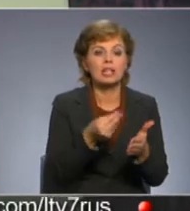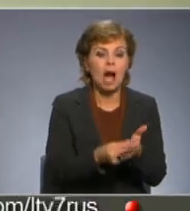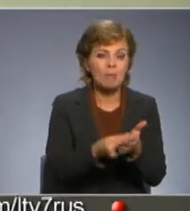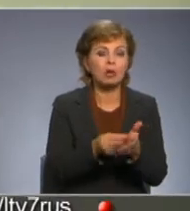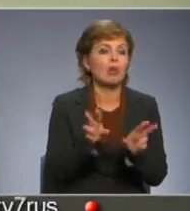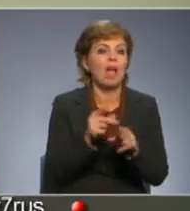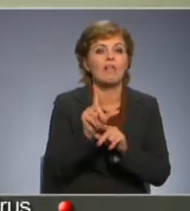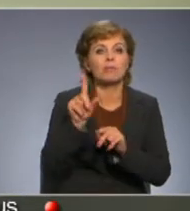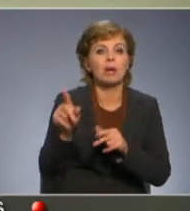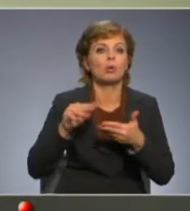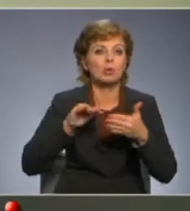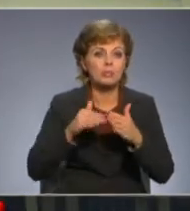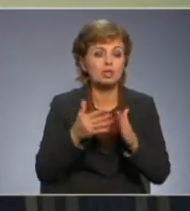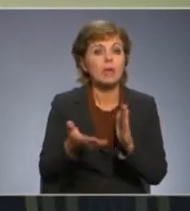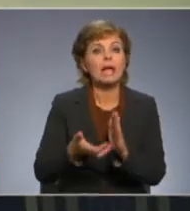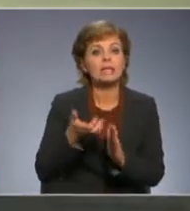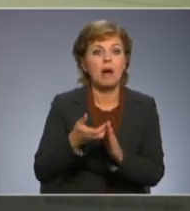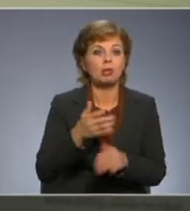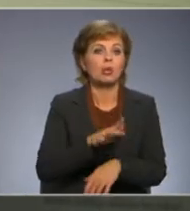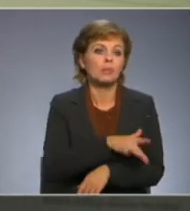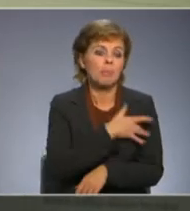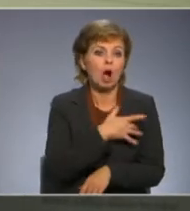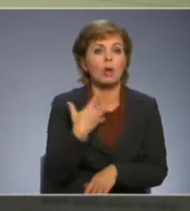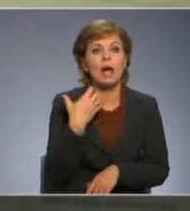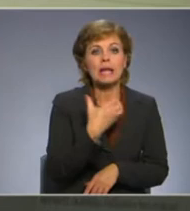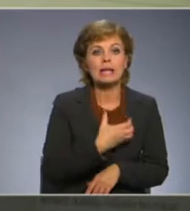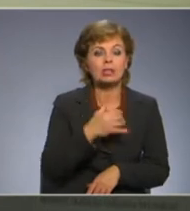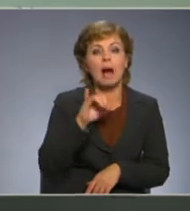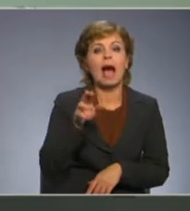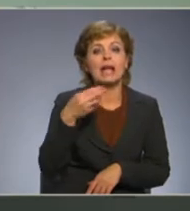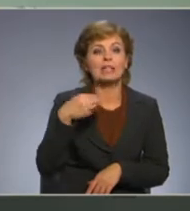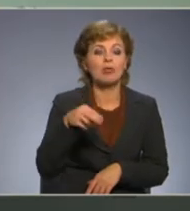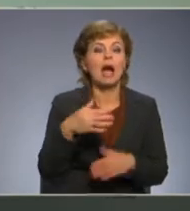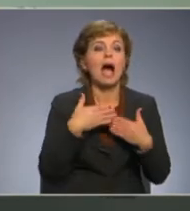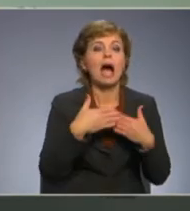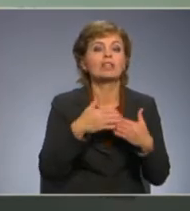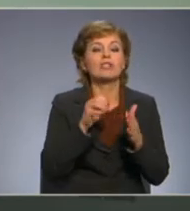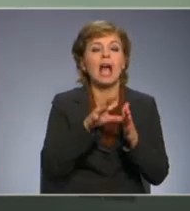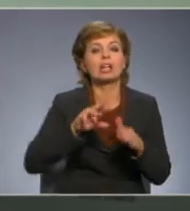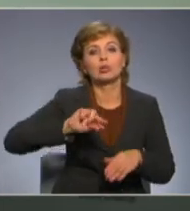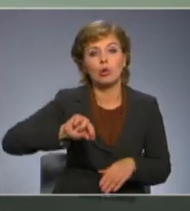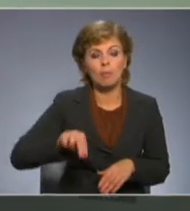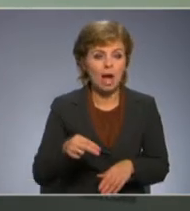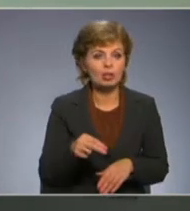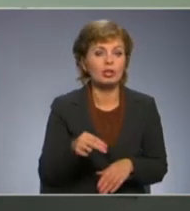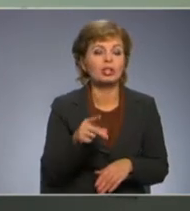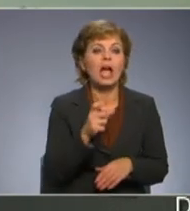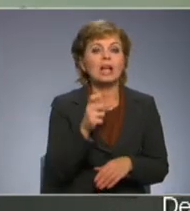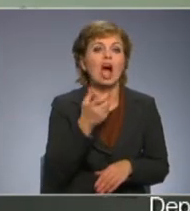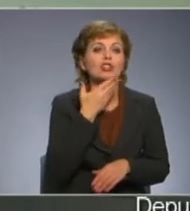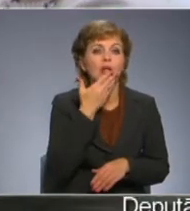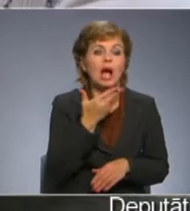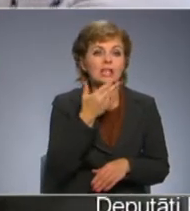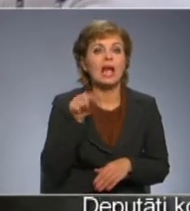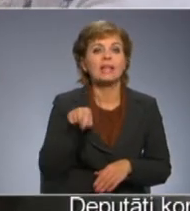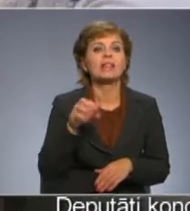nebraucot uz pilsētu. Lai izmantot šos pakalpojumus, gan nepieciešam ID karti ar aktivizētu elektronisko parakstu un karšu lasītājs, kas